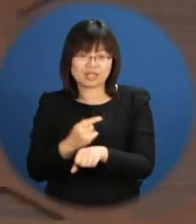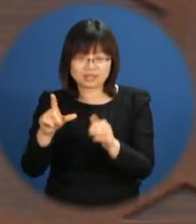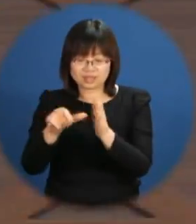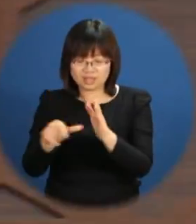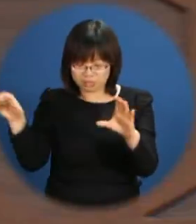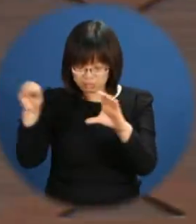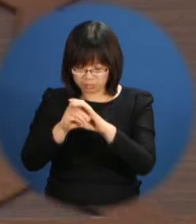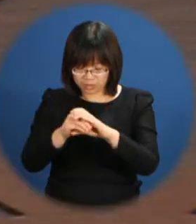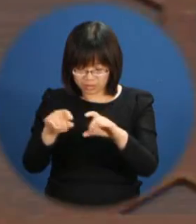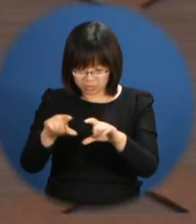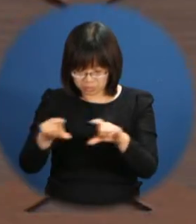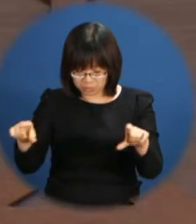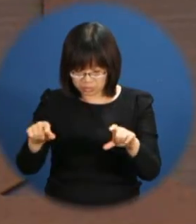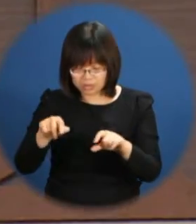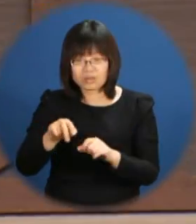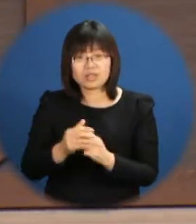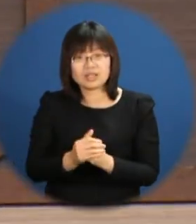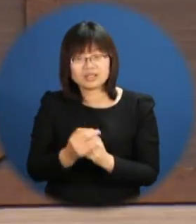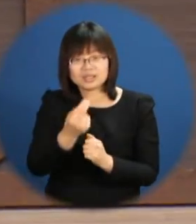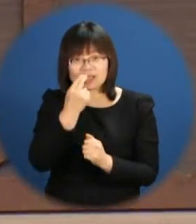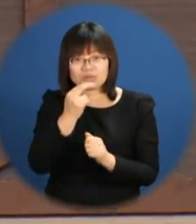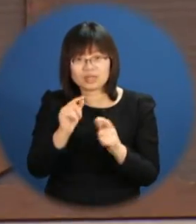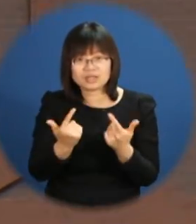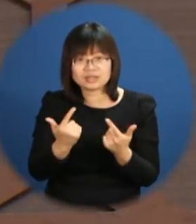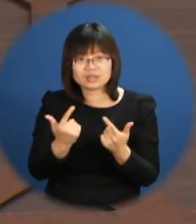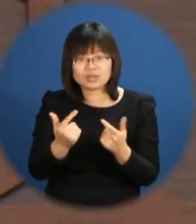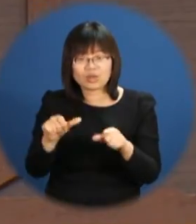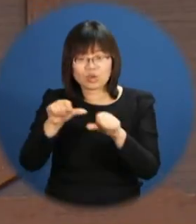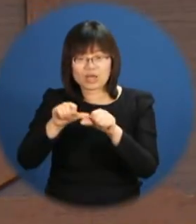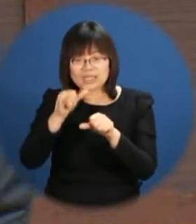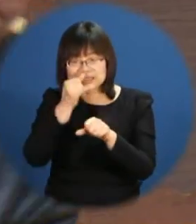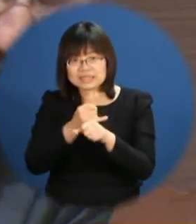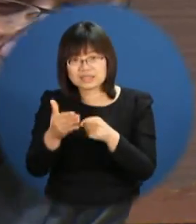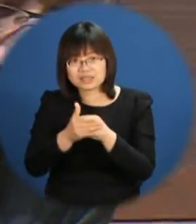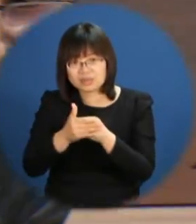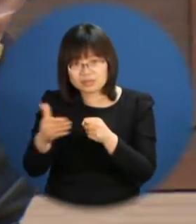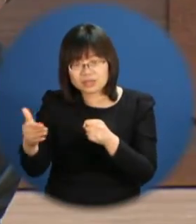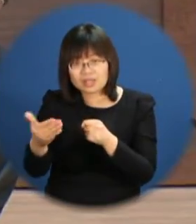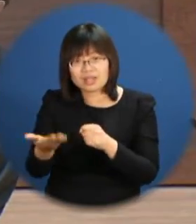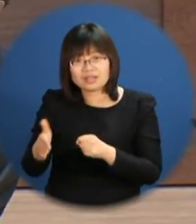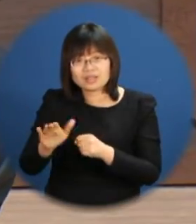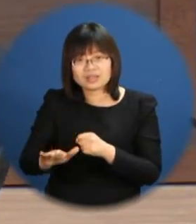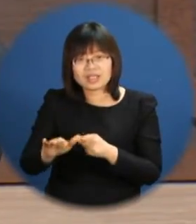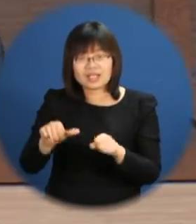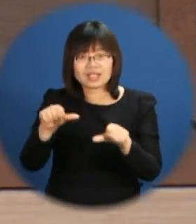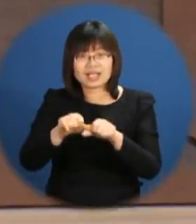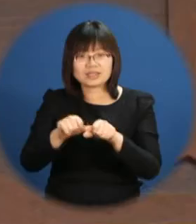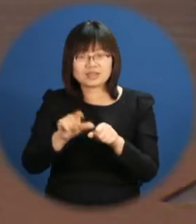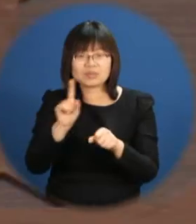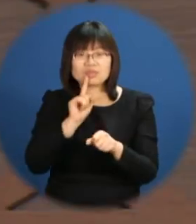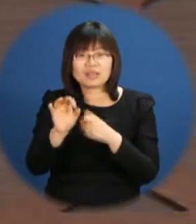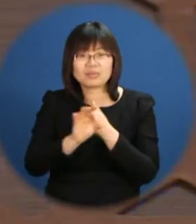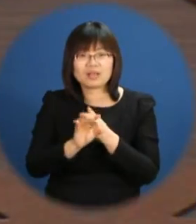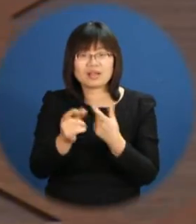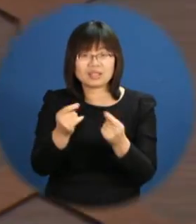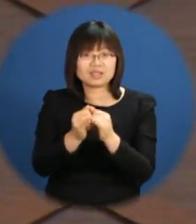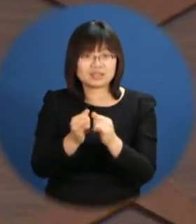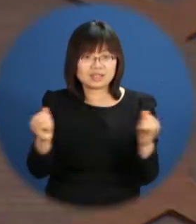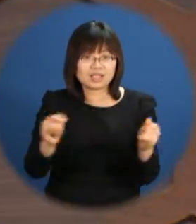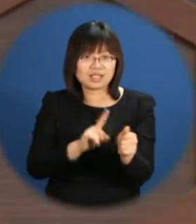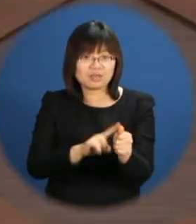게 보통 산소가 아니고 산 석가 스 이기 때문에 근데 가스 란 건 뭐냐면 그 사람은